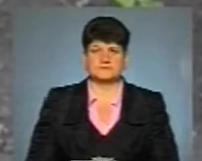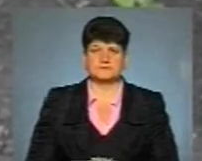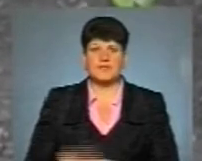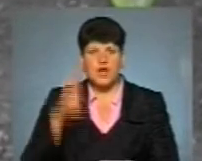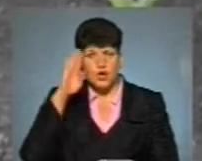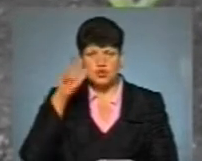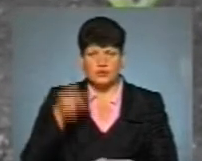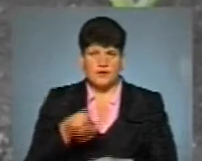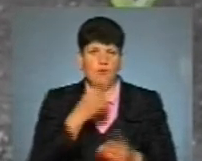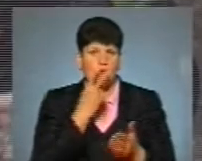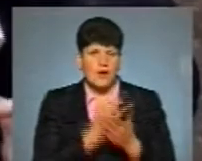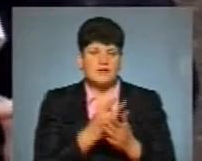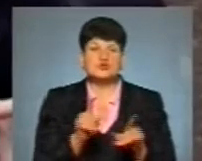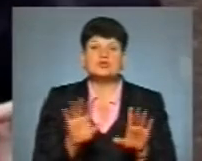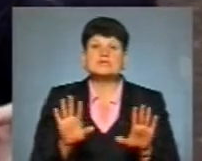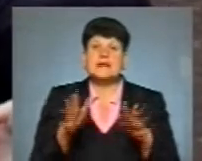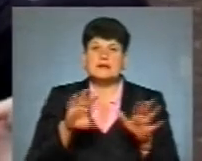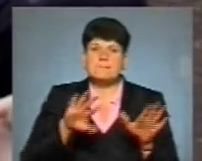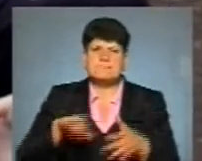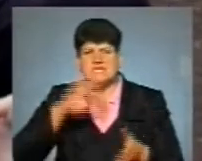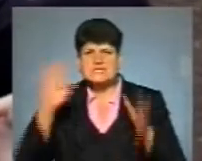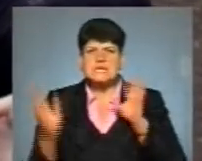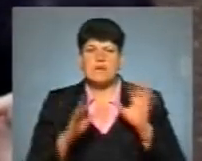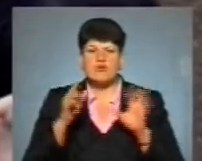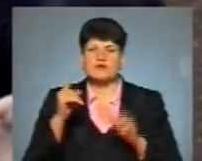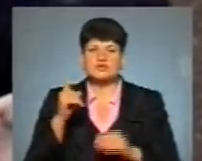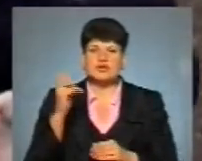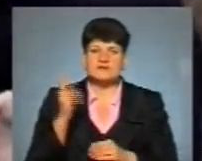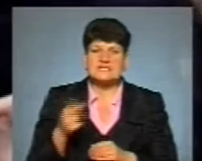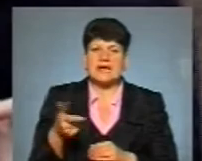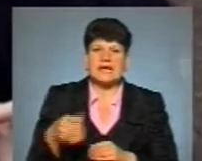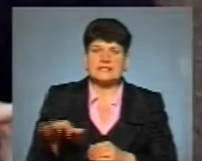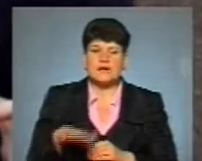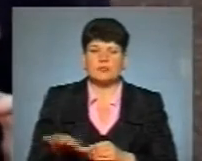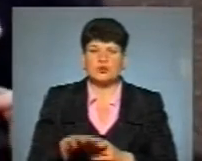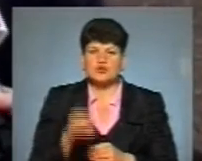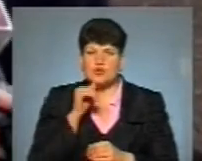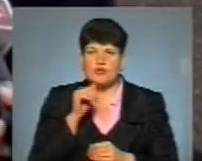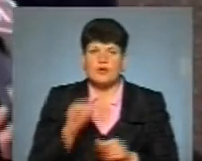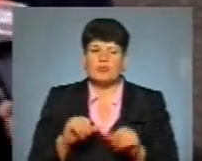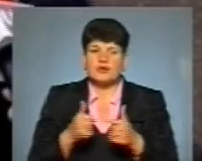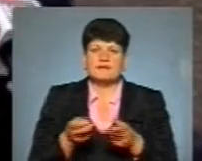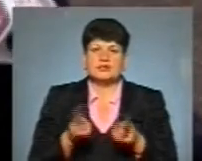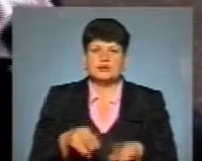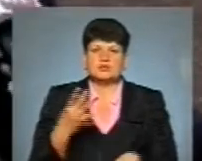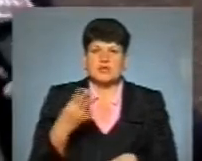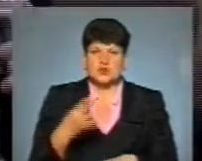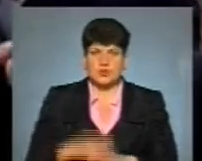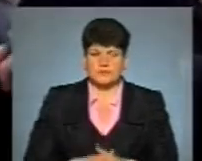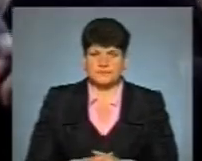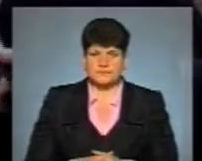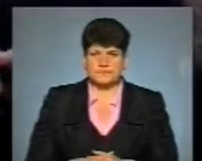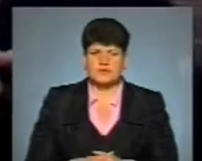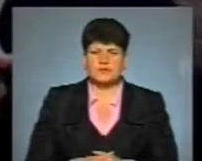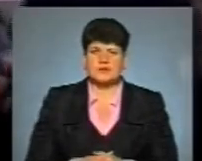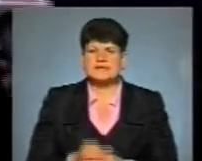Чоловік показує, що сталося після бурі. Каже, зі 120 гектарів площ цукрових буряків залишилося 40. Тут повалило все, і